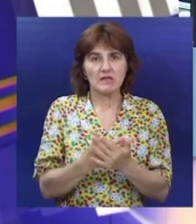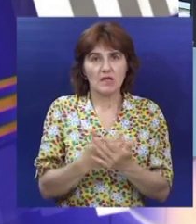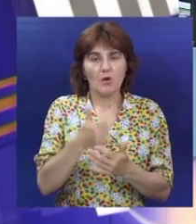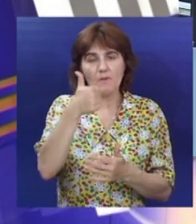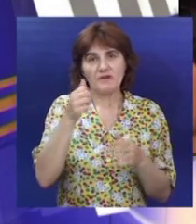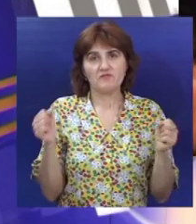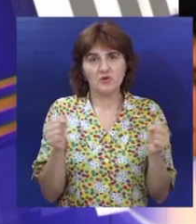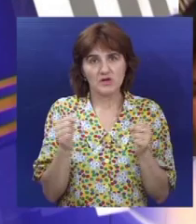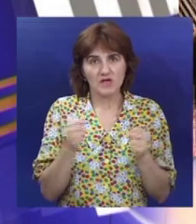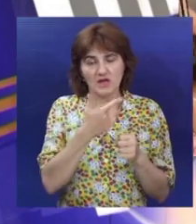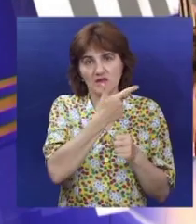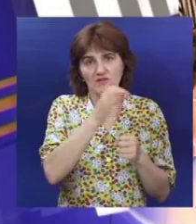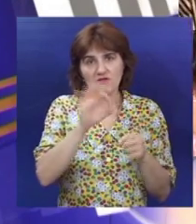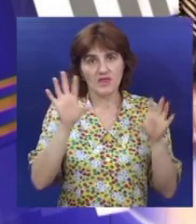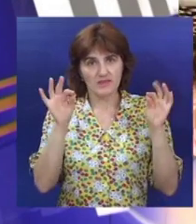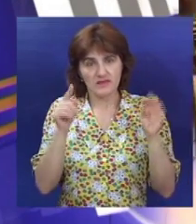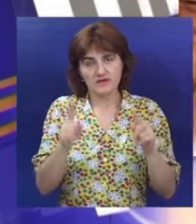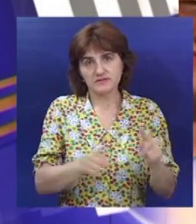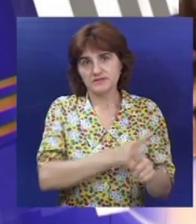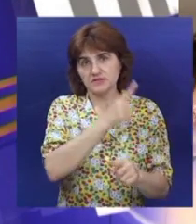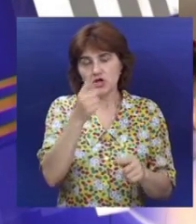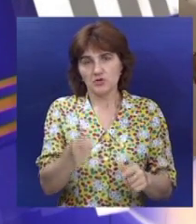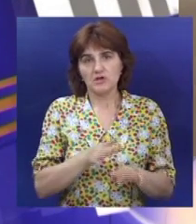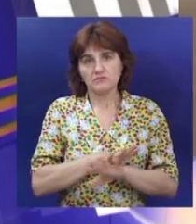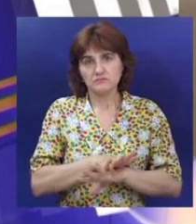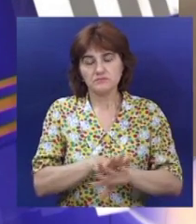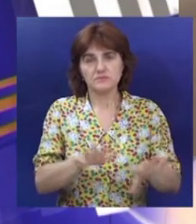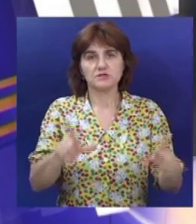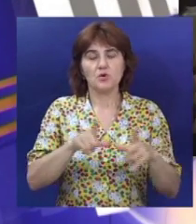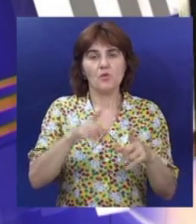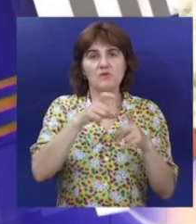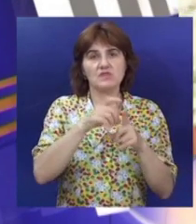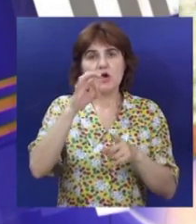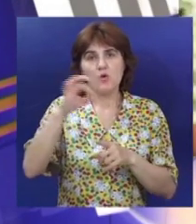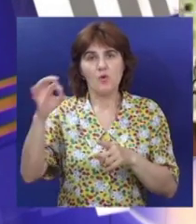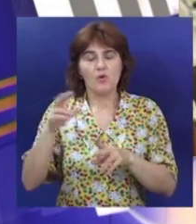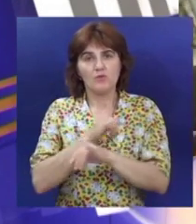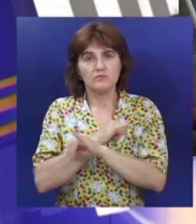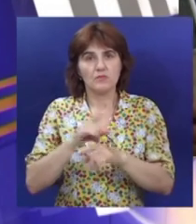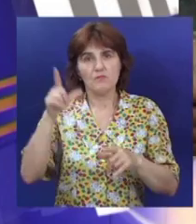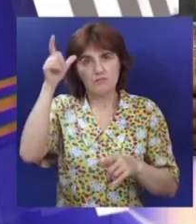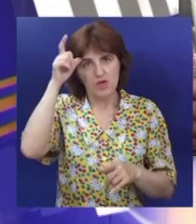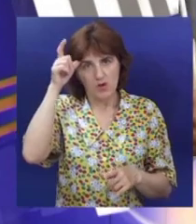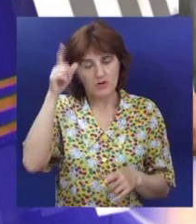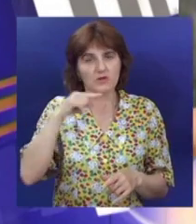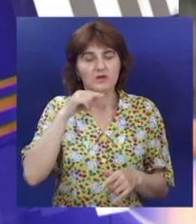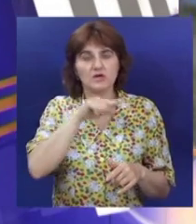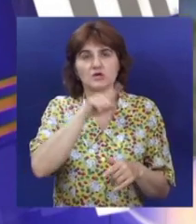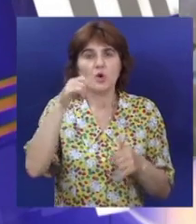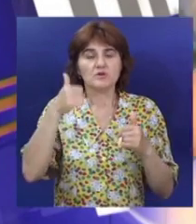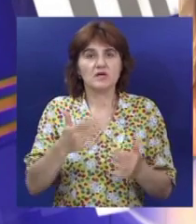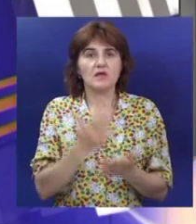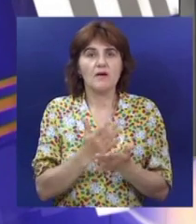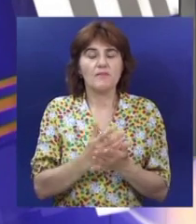zaposlenih. Od 1. januara 2010. fabrika u Subotici integrisana je u Siemens d.o.o. Beograd, a do sada je